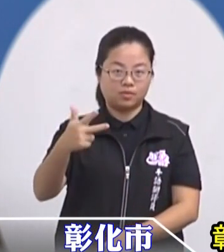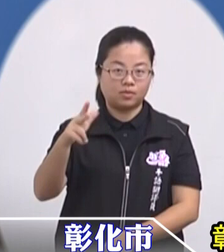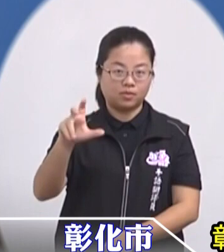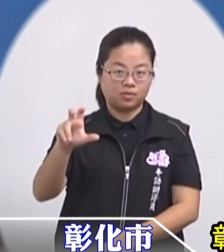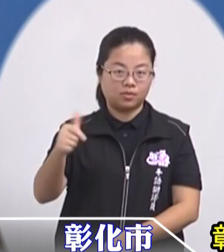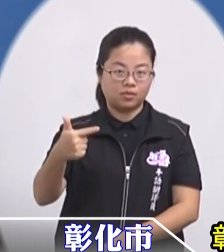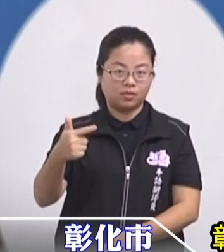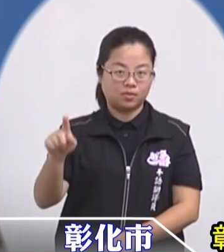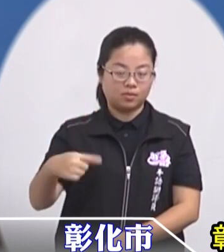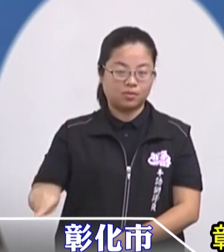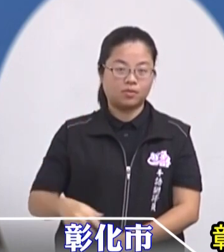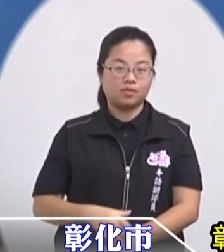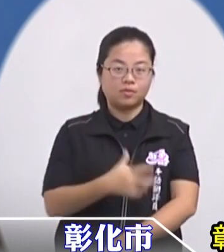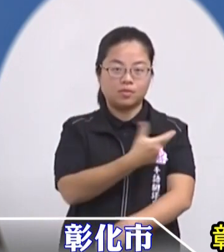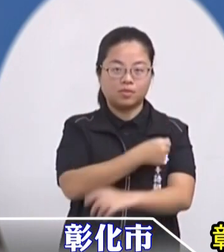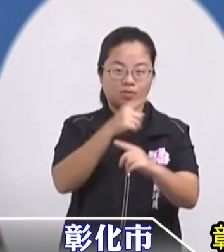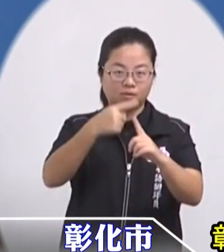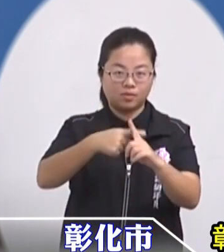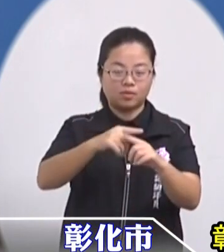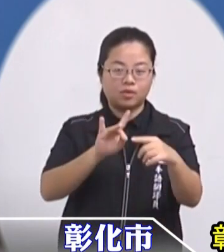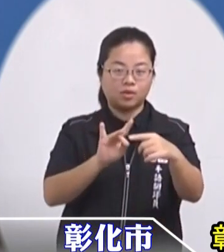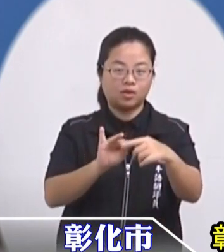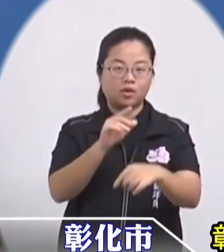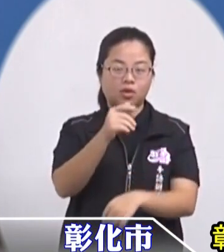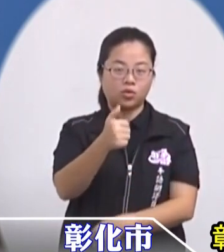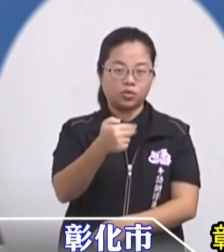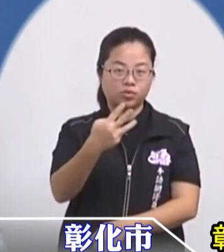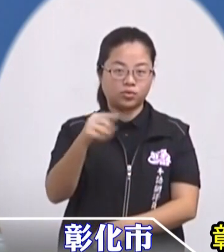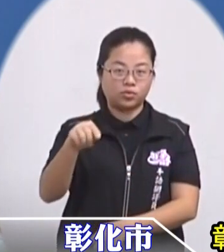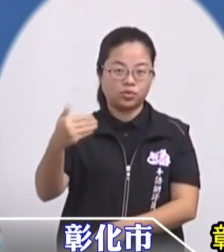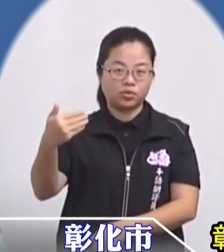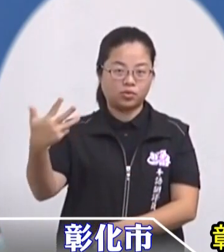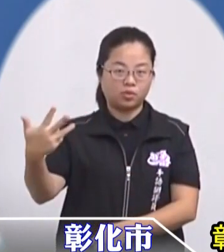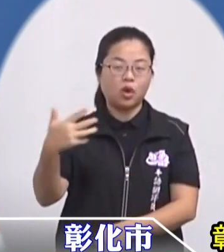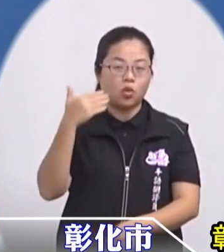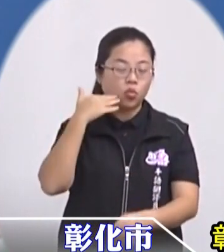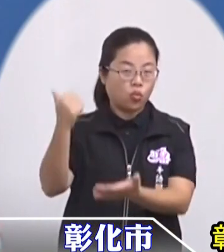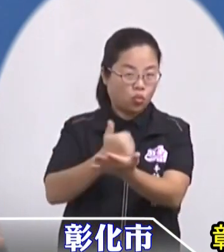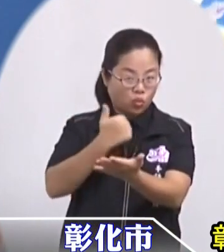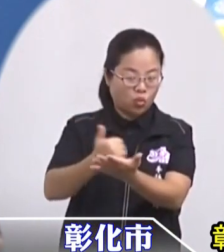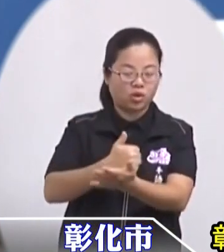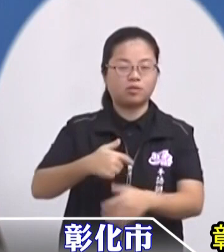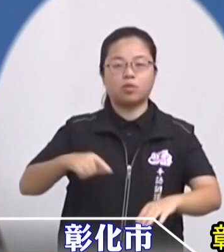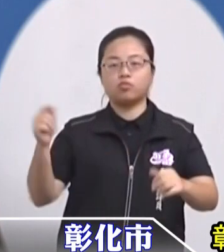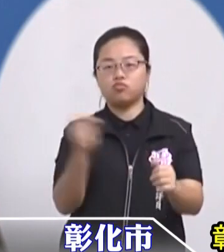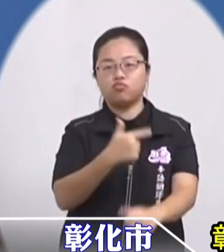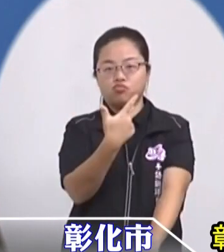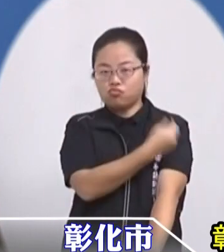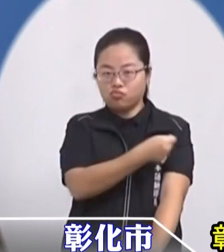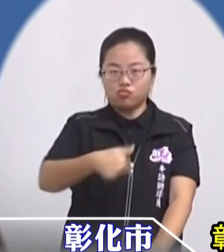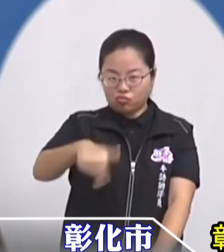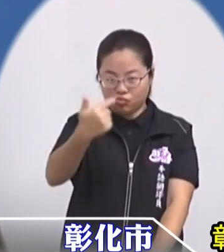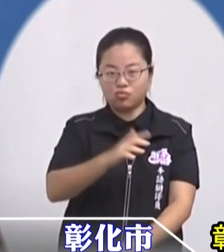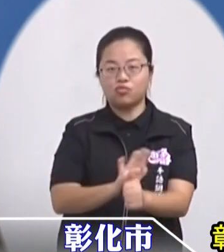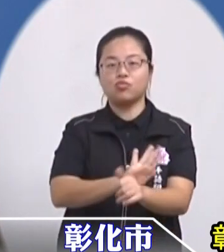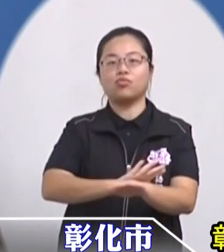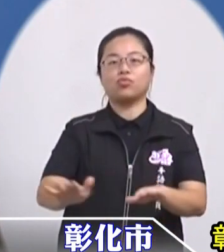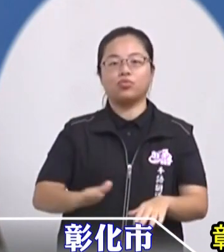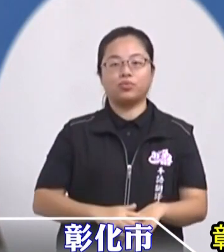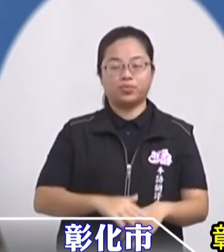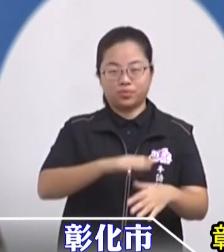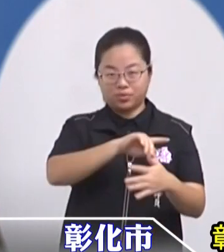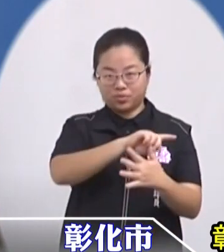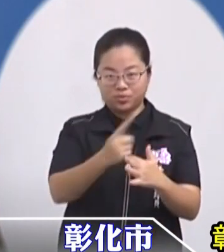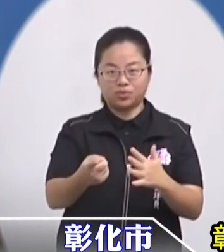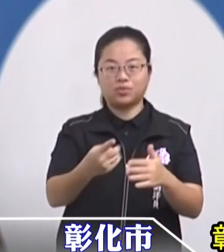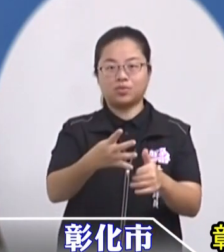26,5776人哦，接种率是在53.98%。只要持续给我们疫苗，我们的速度都会很快的哈。好，来第四轮